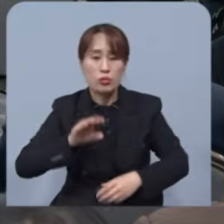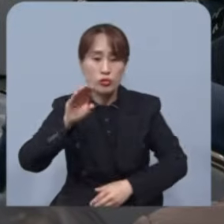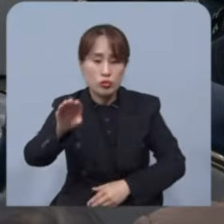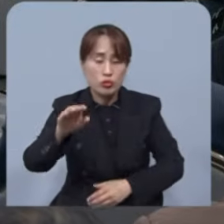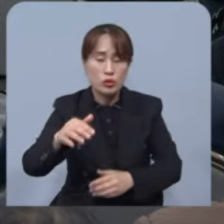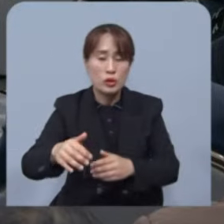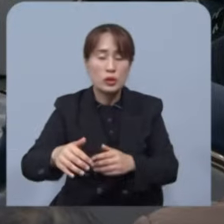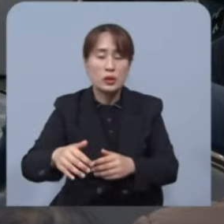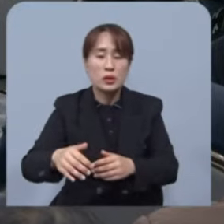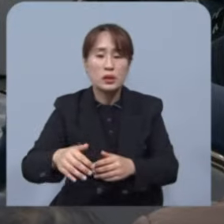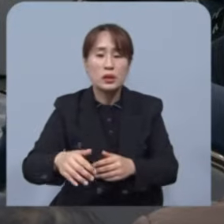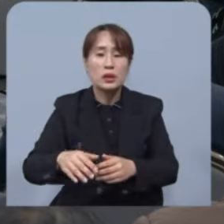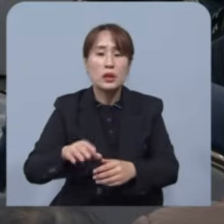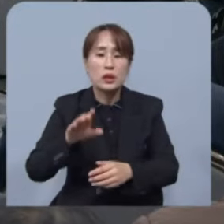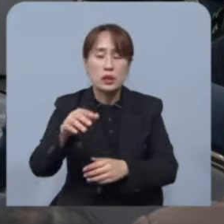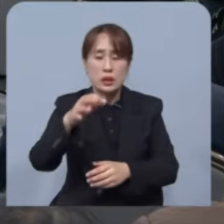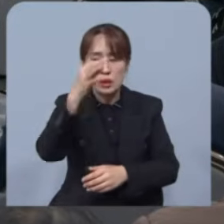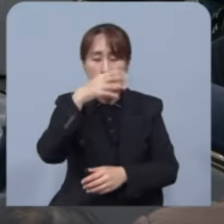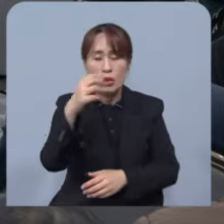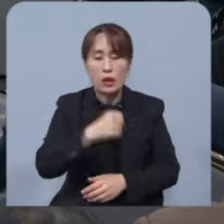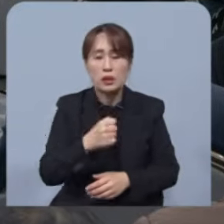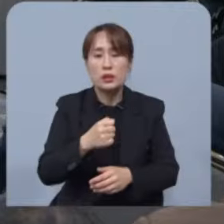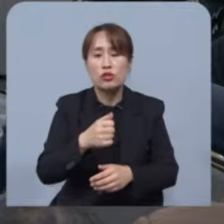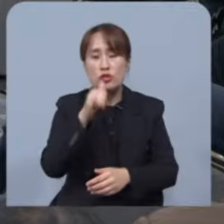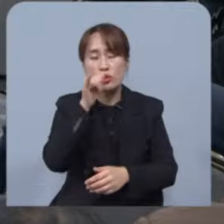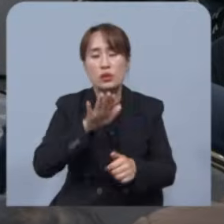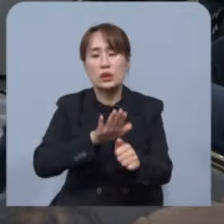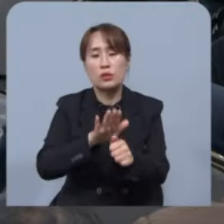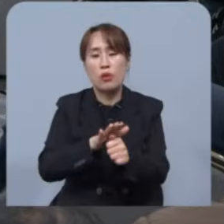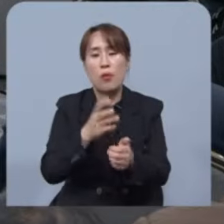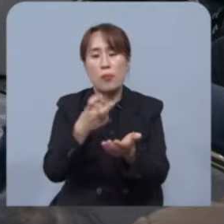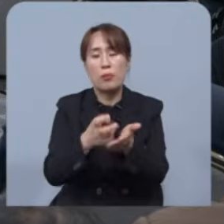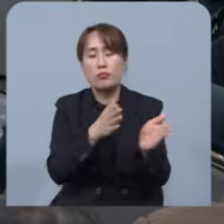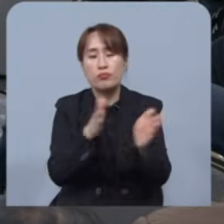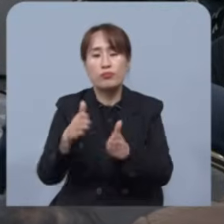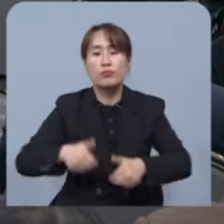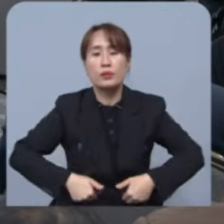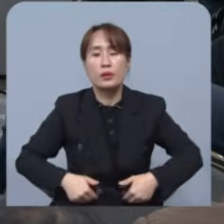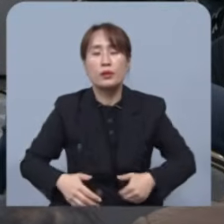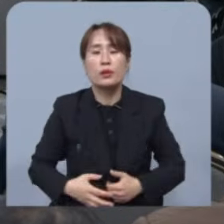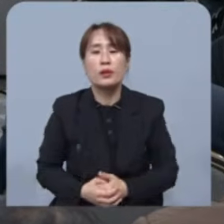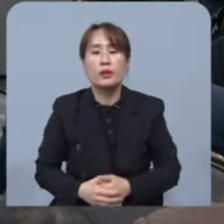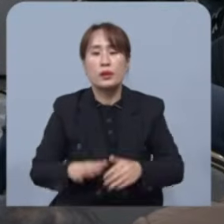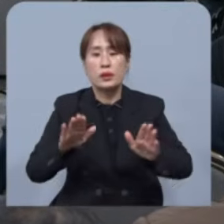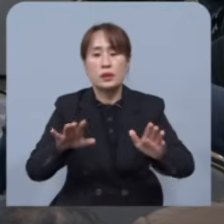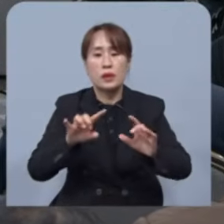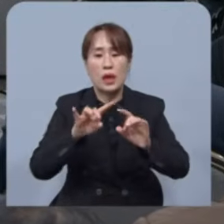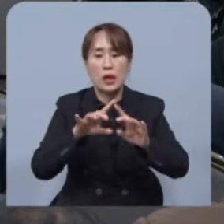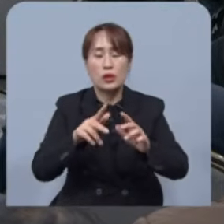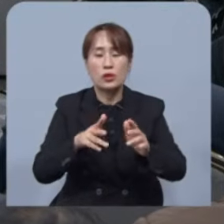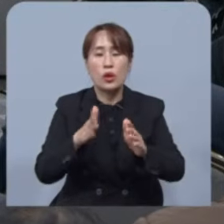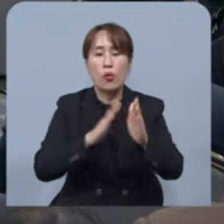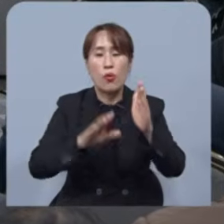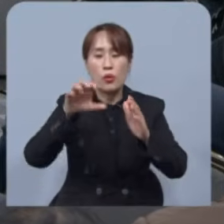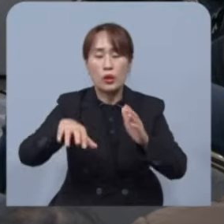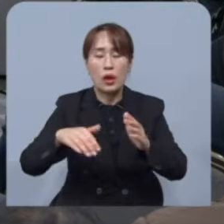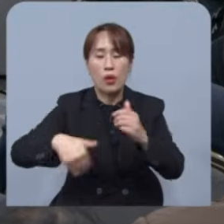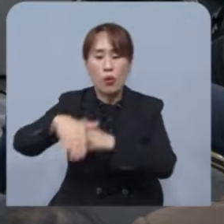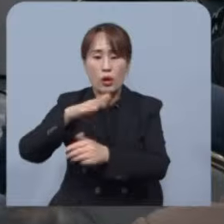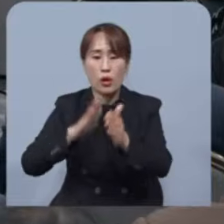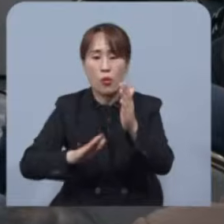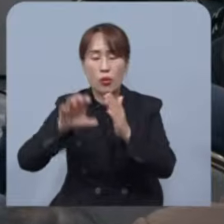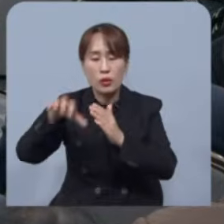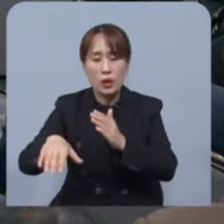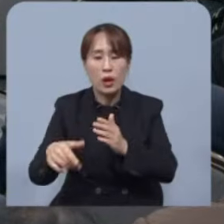있는 경제성과 기술을 확보할 수 있도록 지원 제도를 마련하는 것입니다. 현행 에너지공단, 환경공단의